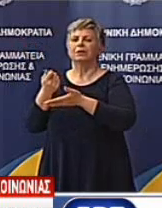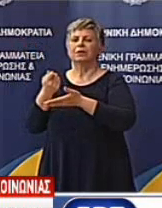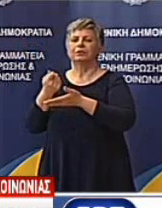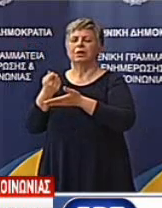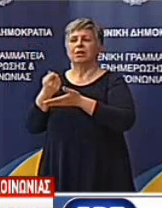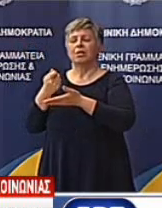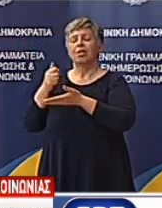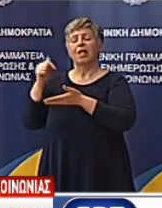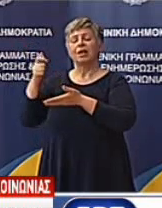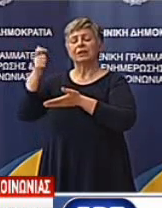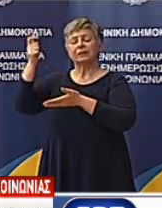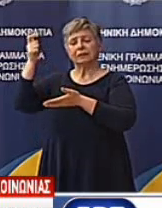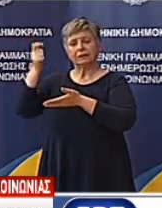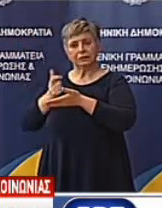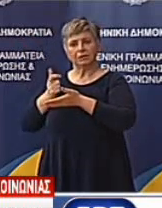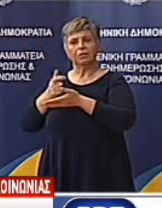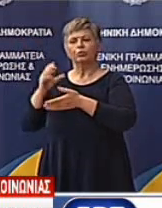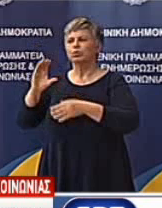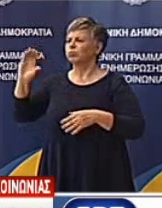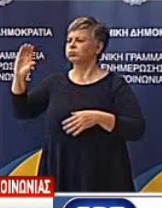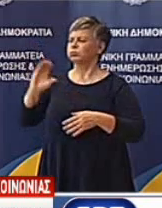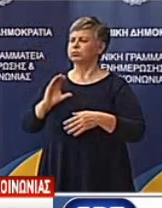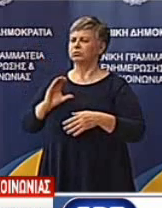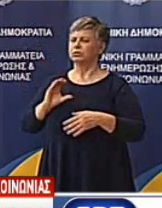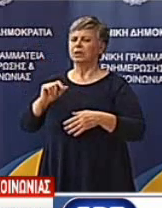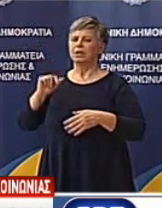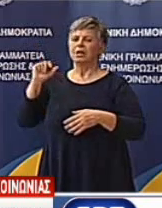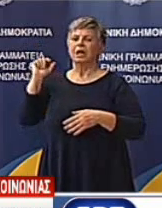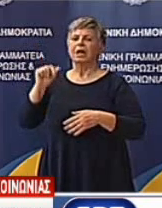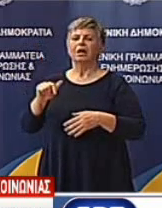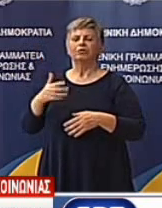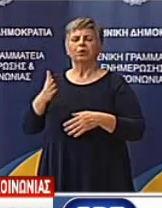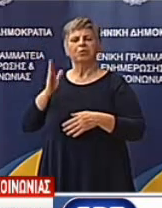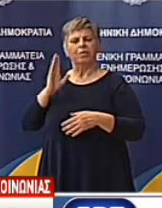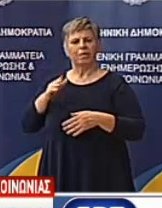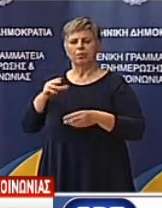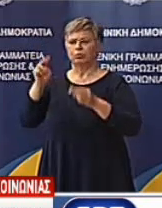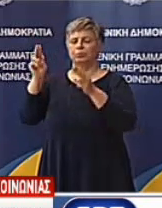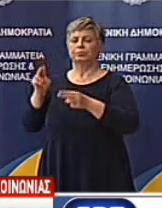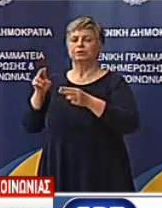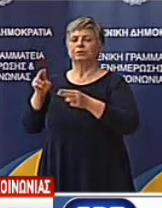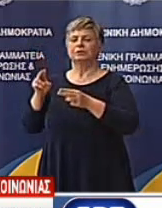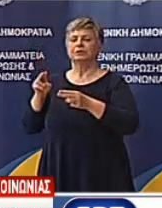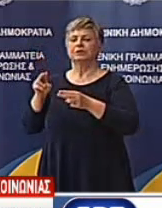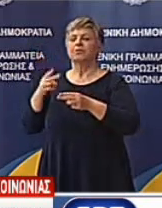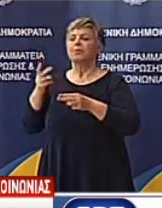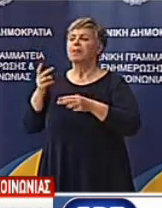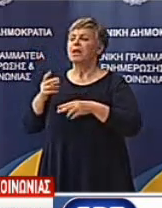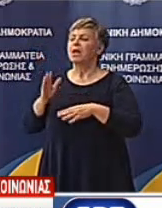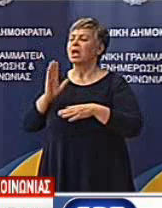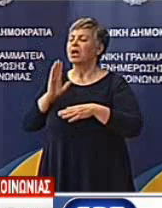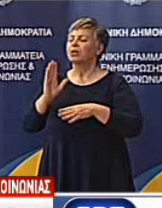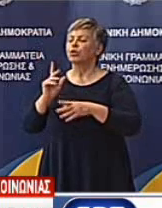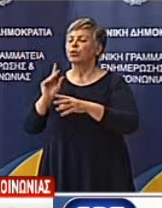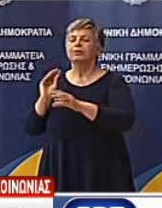αρκετά ψηλές και που δεν θα είχαμε πρόβλημα να μιλήσουμε για μείωση σε αυτές, δεν έχουν μπει ενδεχομένως εξ αρχής,